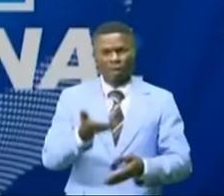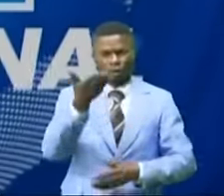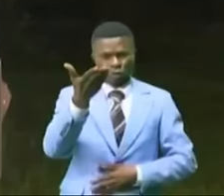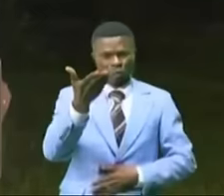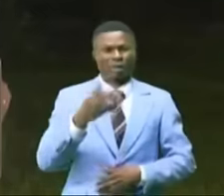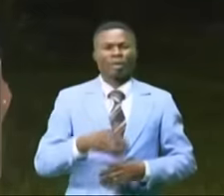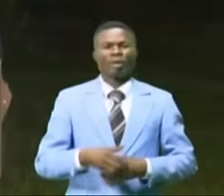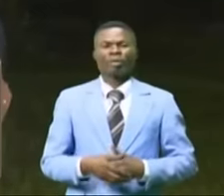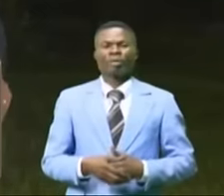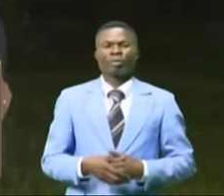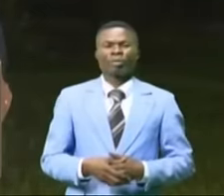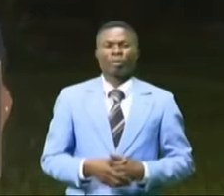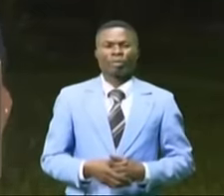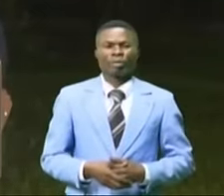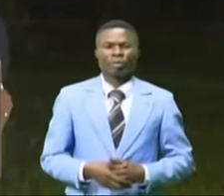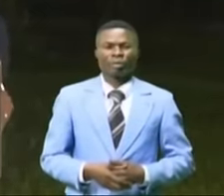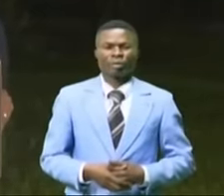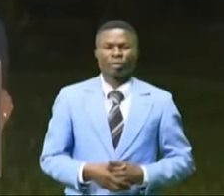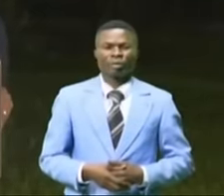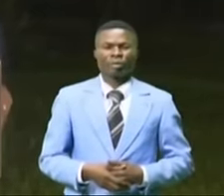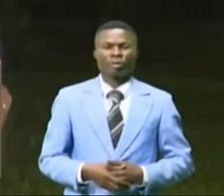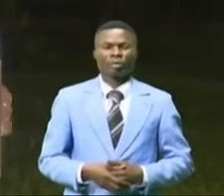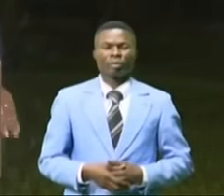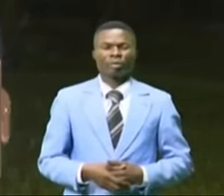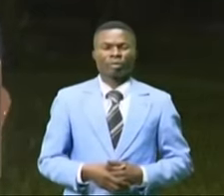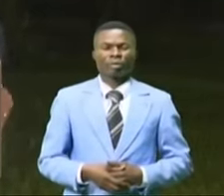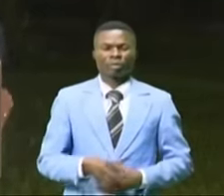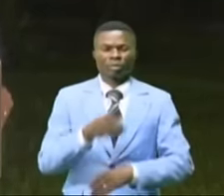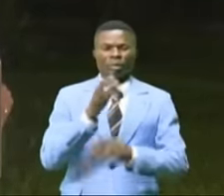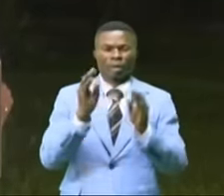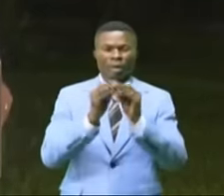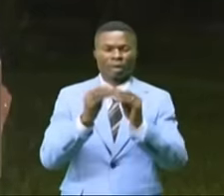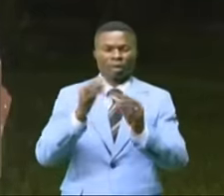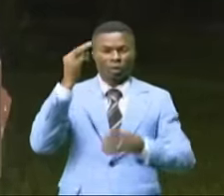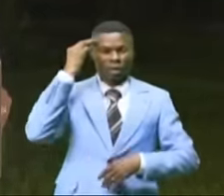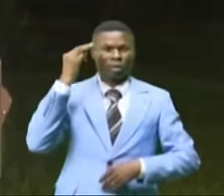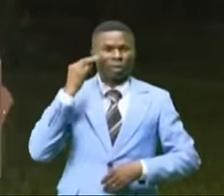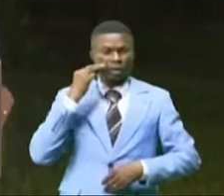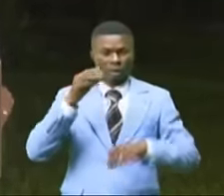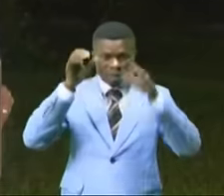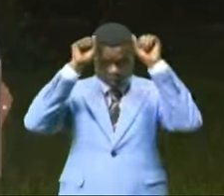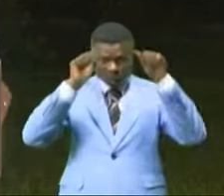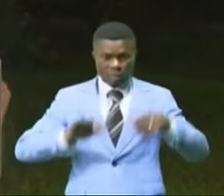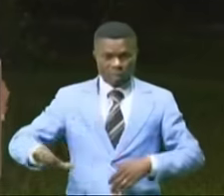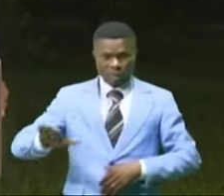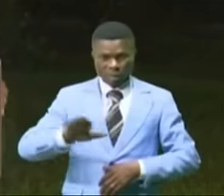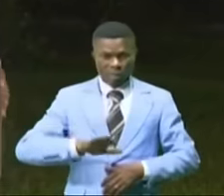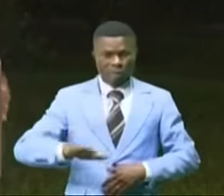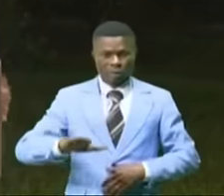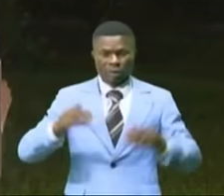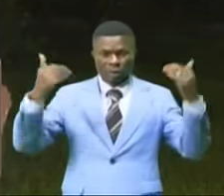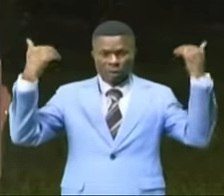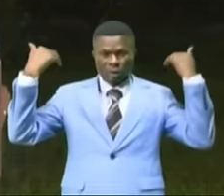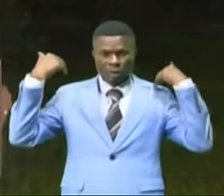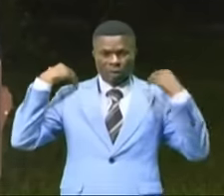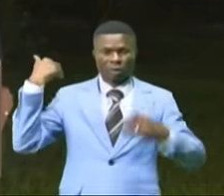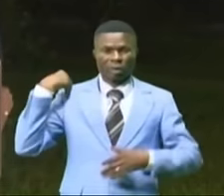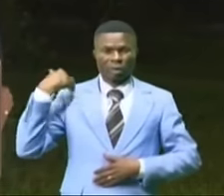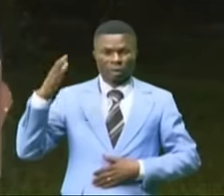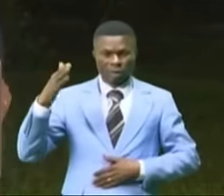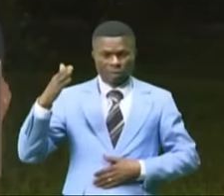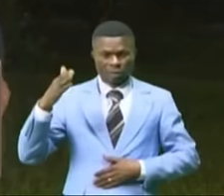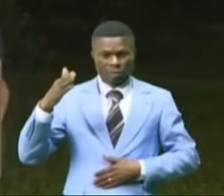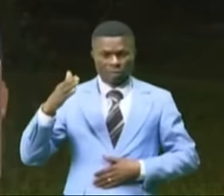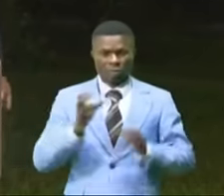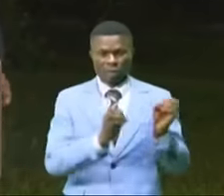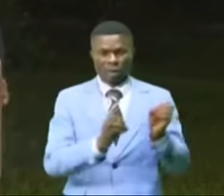extrait. Bien avant les démarrages du Conseil des ministres, le président de la République, chef de l'État, a